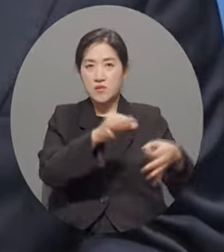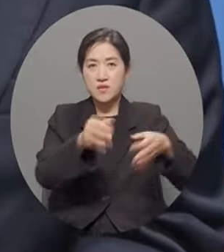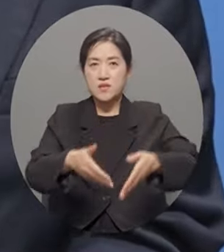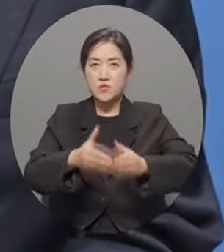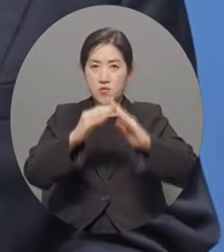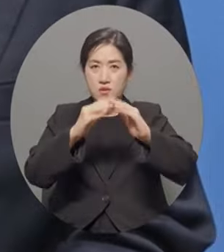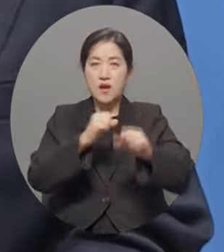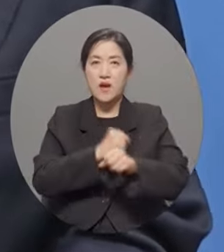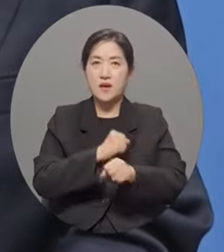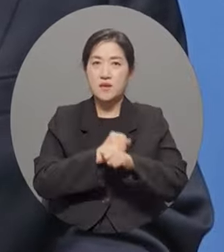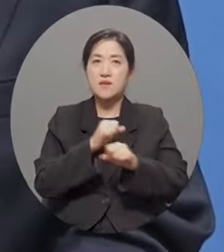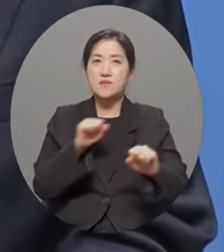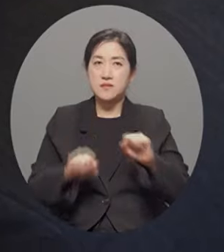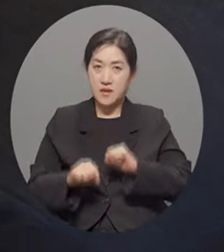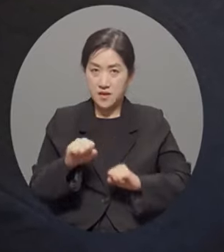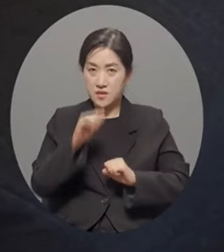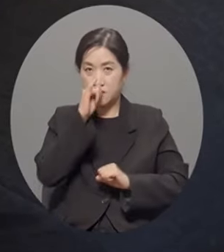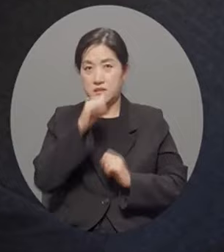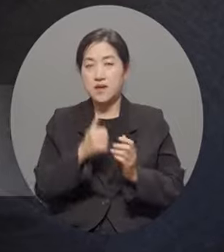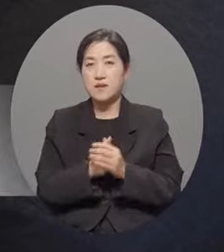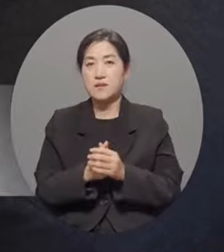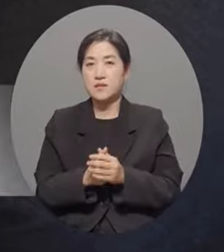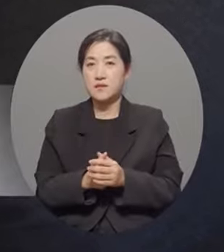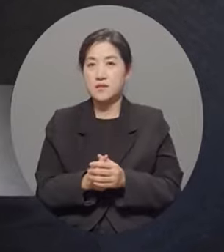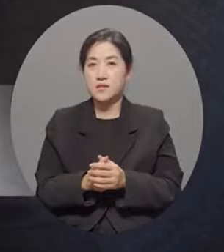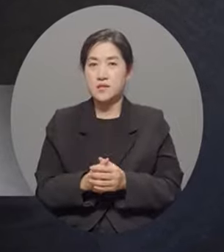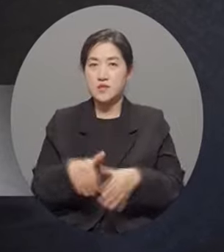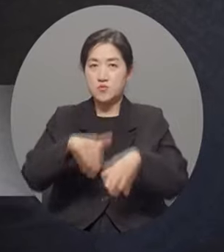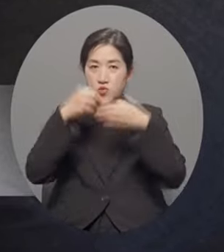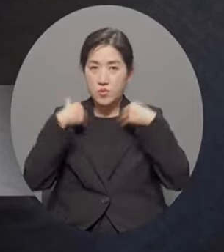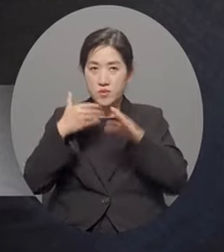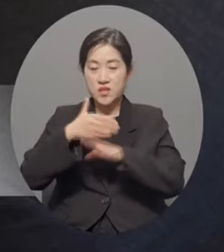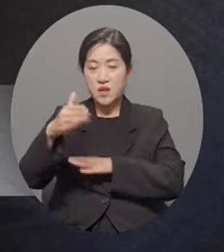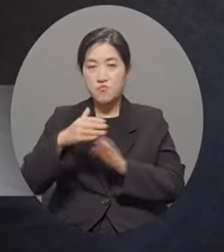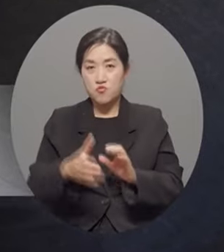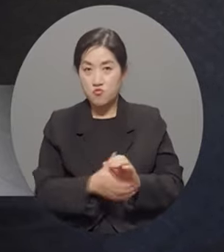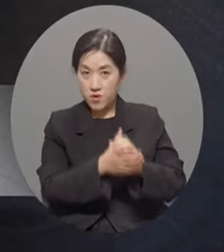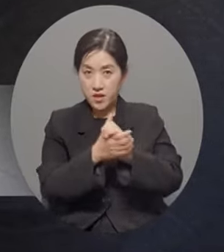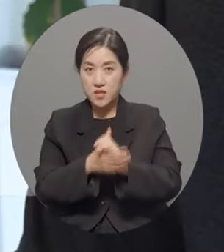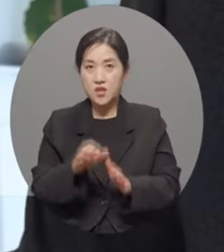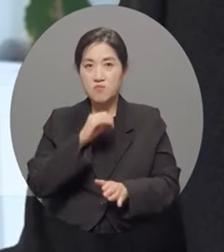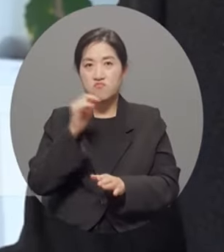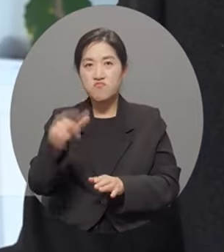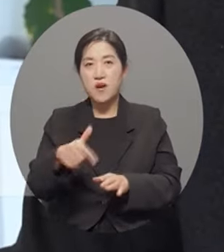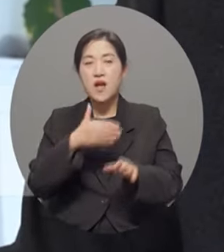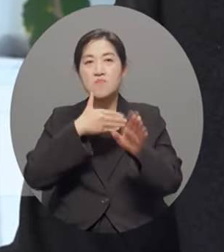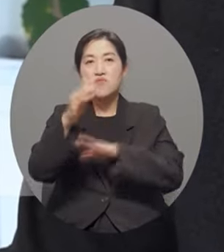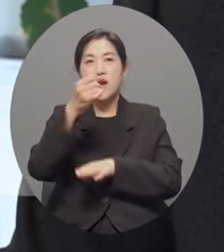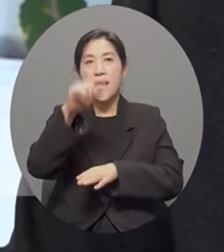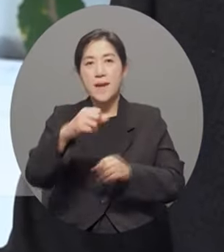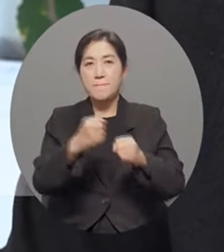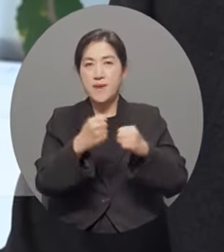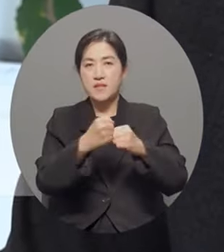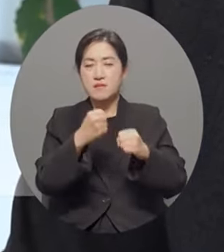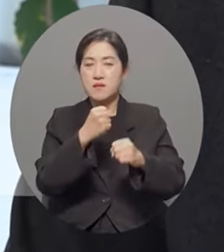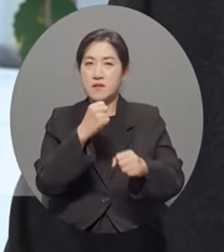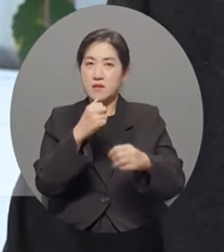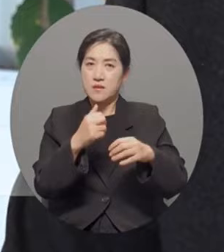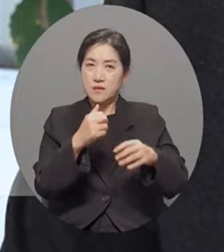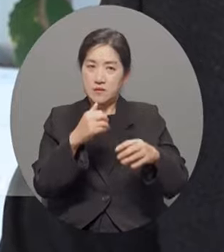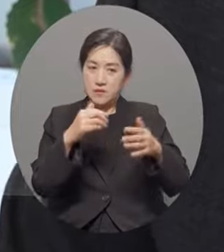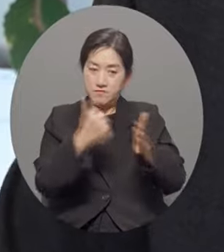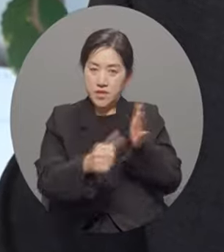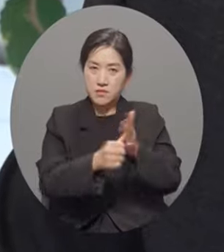설립 운동도 했습니다. 지난 정부의 남북 화해 무드가 북한의 핵무력 개발 기회가 됐다고 생각하는 박 후보는